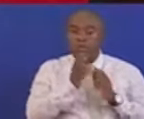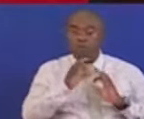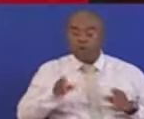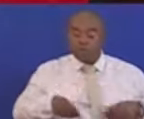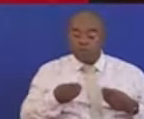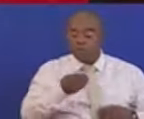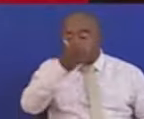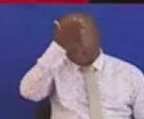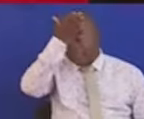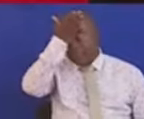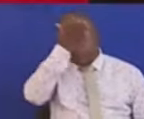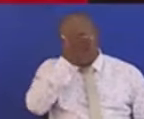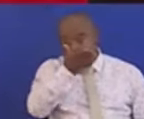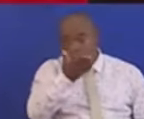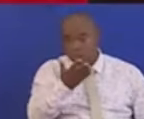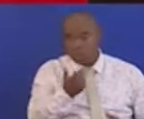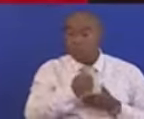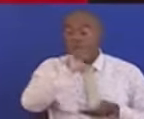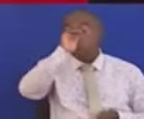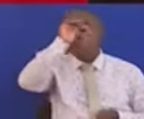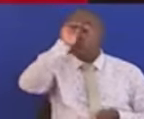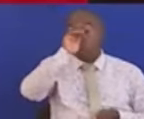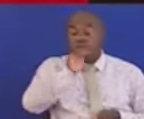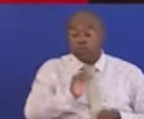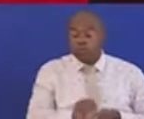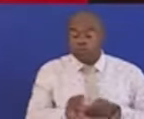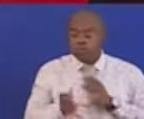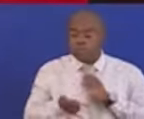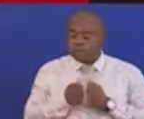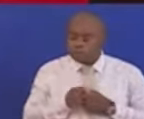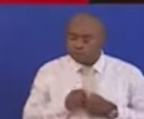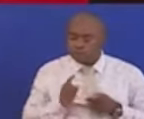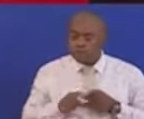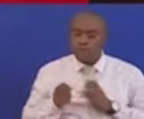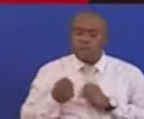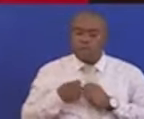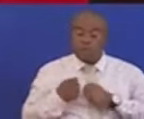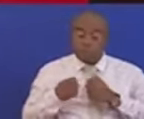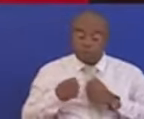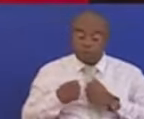mele Ili mende kupu matatizo na chang moto za